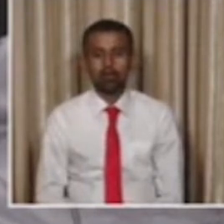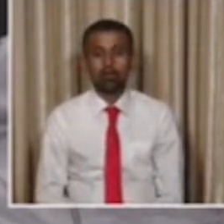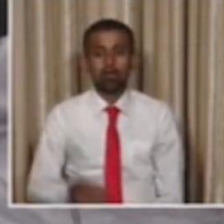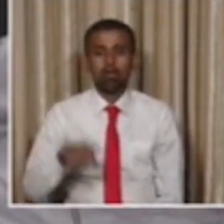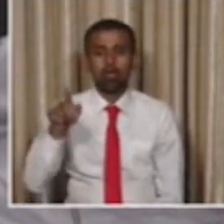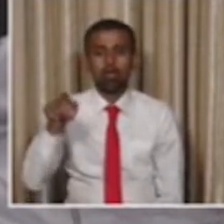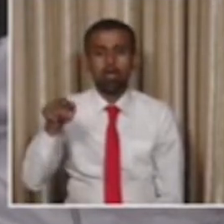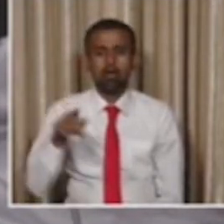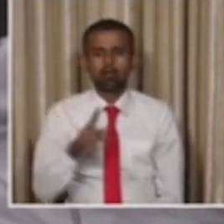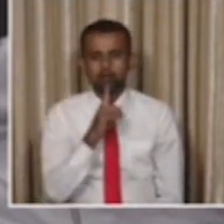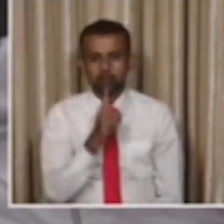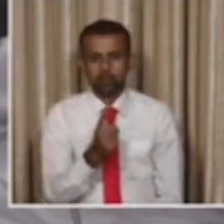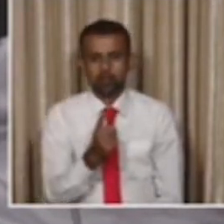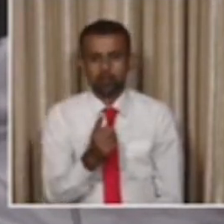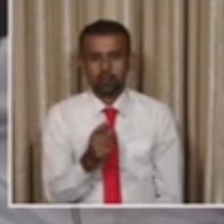කාටද කියන්න ඕන නම්